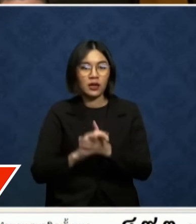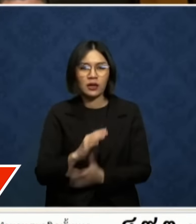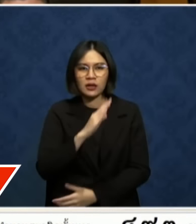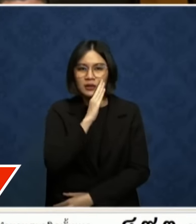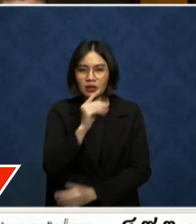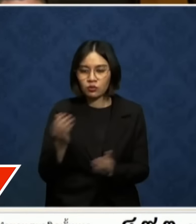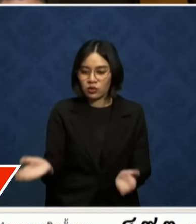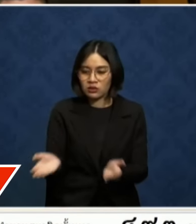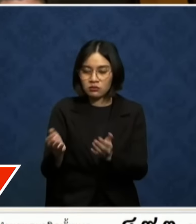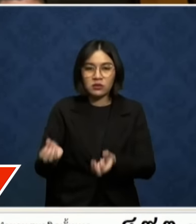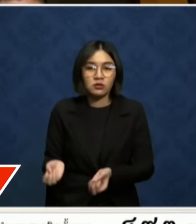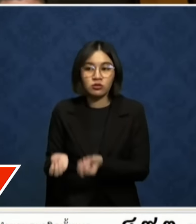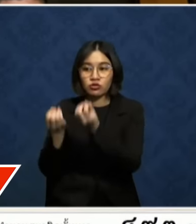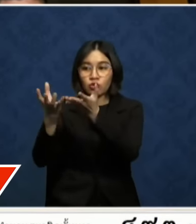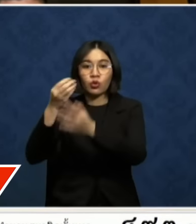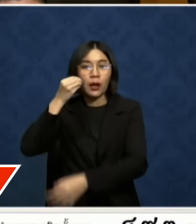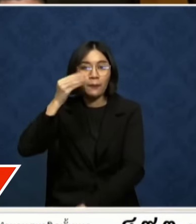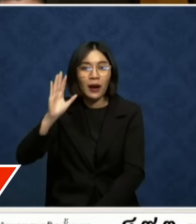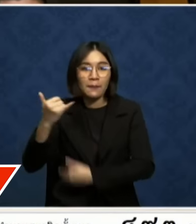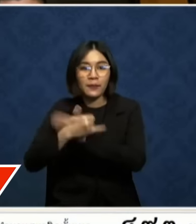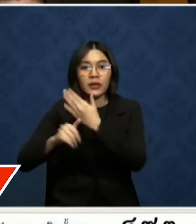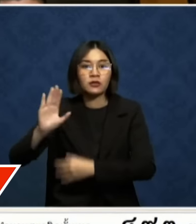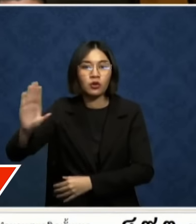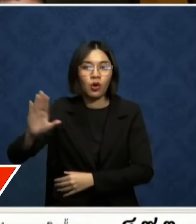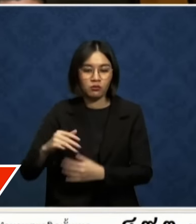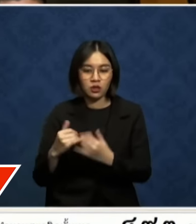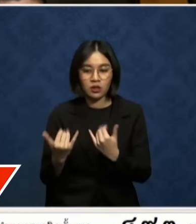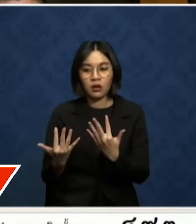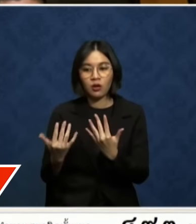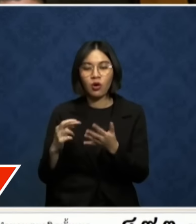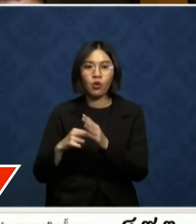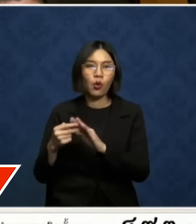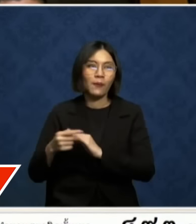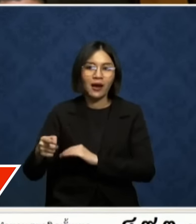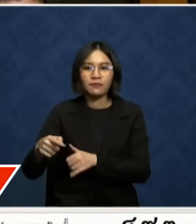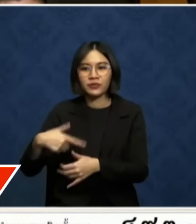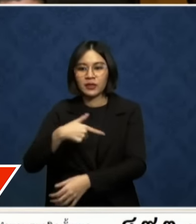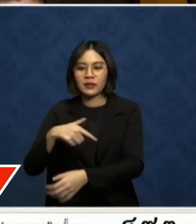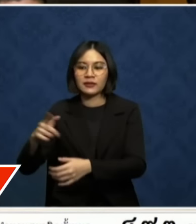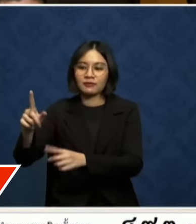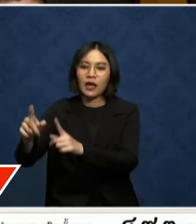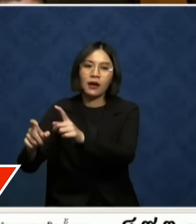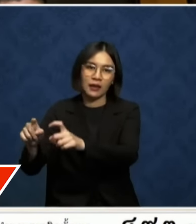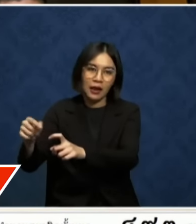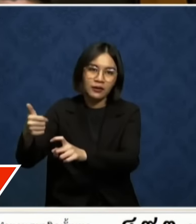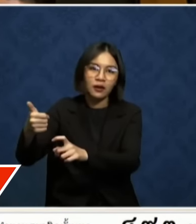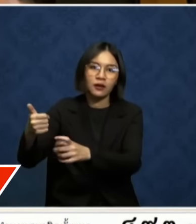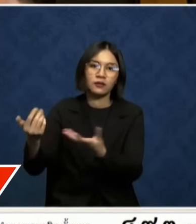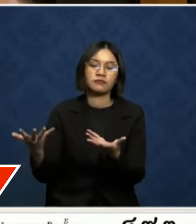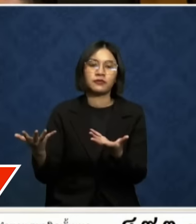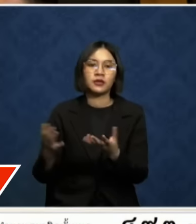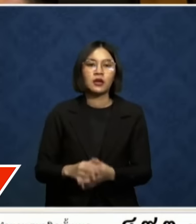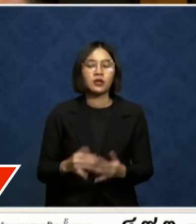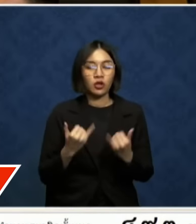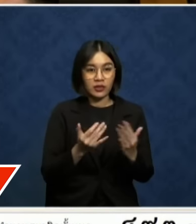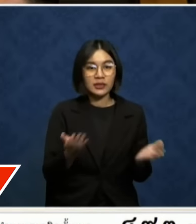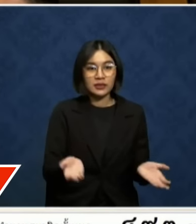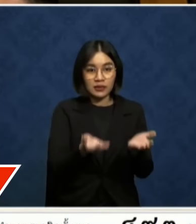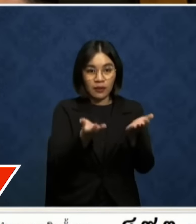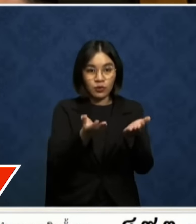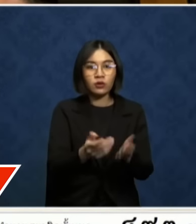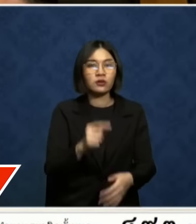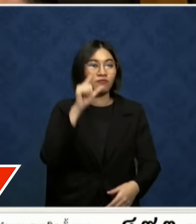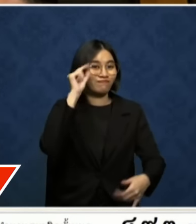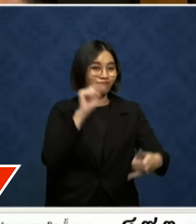ราผลักดันเขากลับไปนะครับสิ่งที่รอคอยเขาอยู่คือความตายนั่นคือสิ่งที่ผมคิดว่าก็สนับสนุนในสิ่งที่ท่านเท่